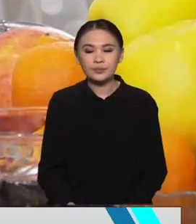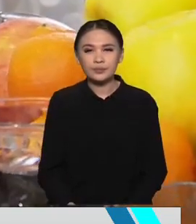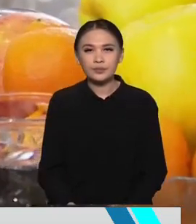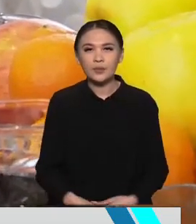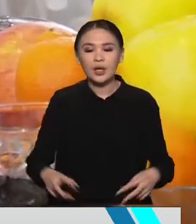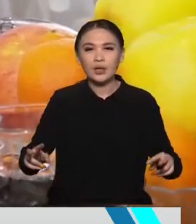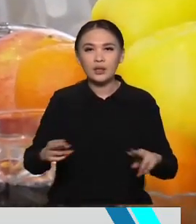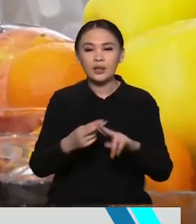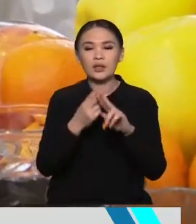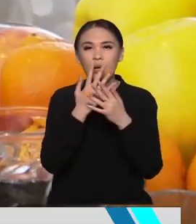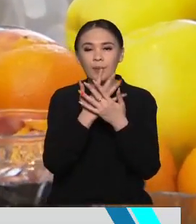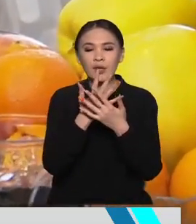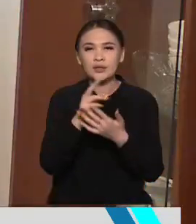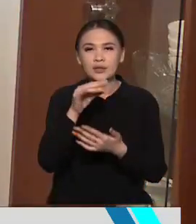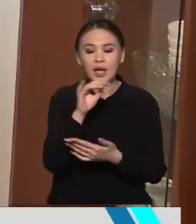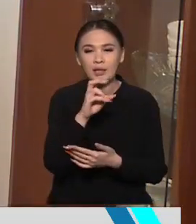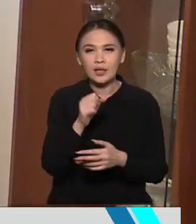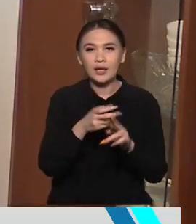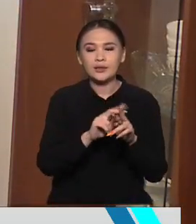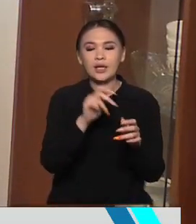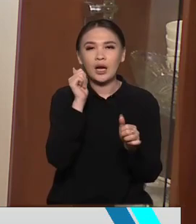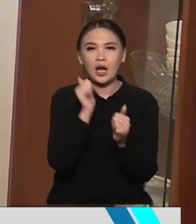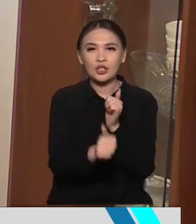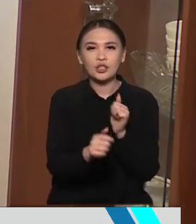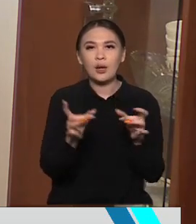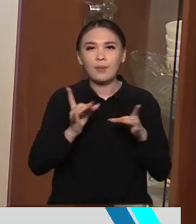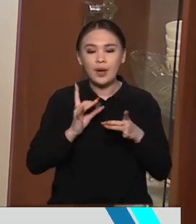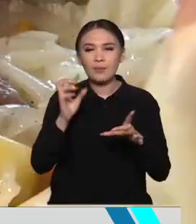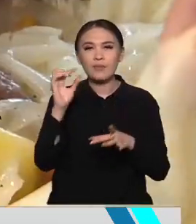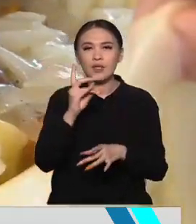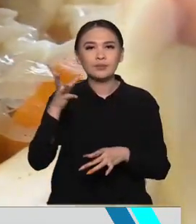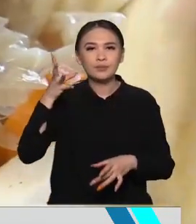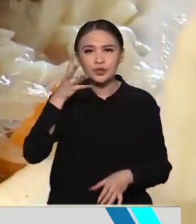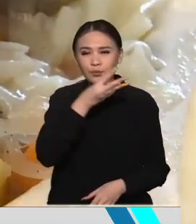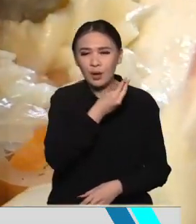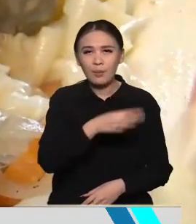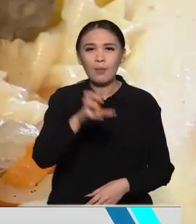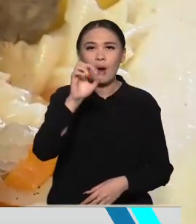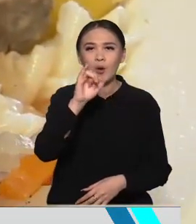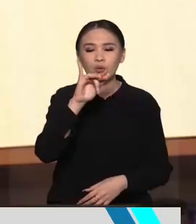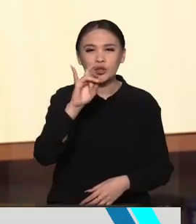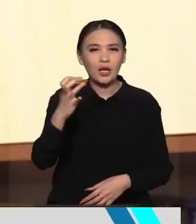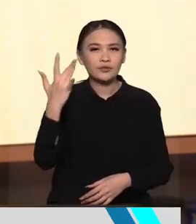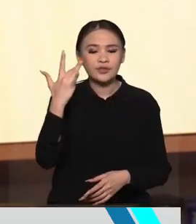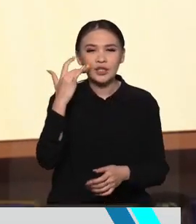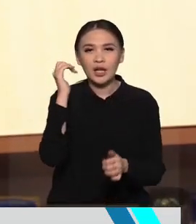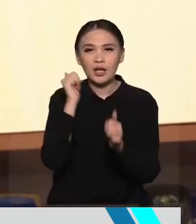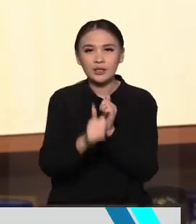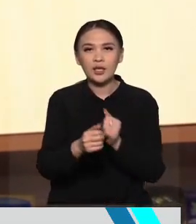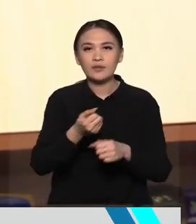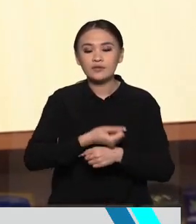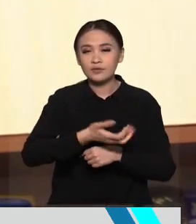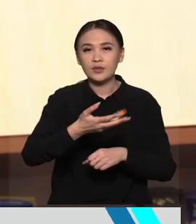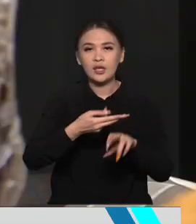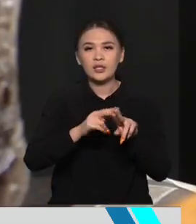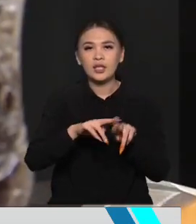В семье Армена и Дианы Оганесян каждый праздник не обходится без казахского бешбармака и баурсаков. Несмотря на то, что Армен армянин,